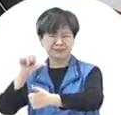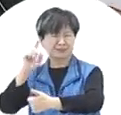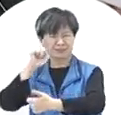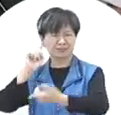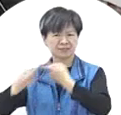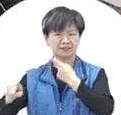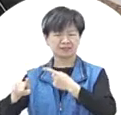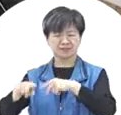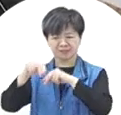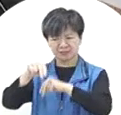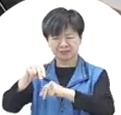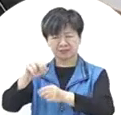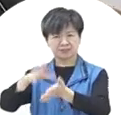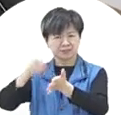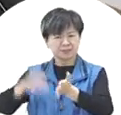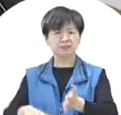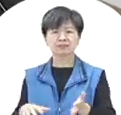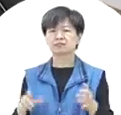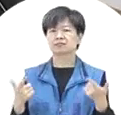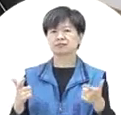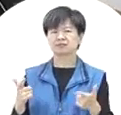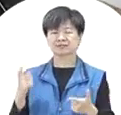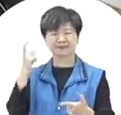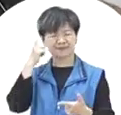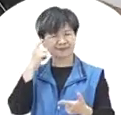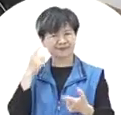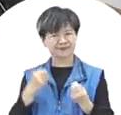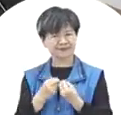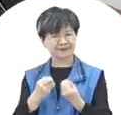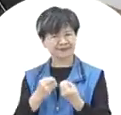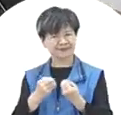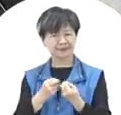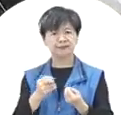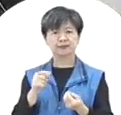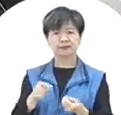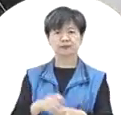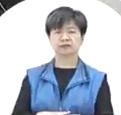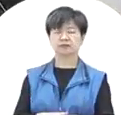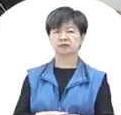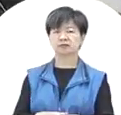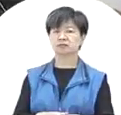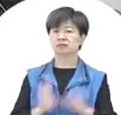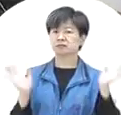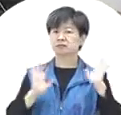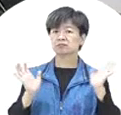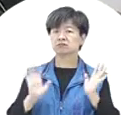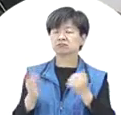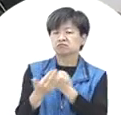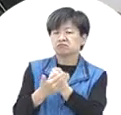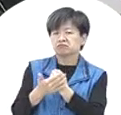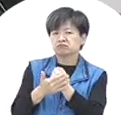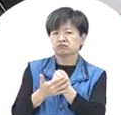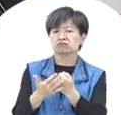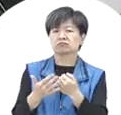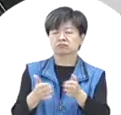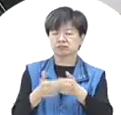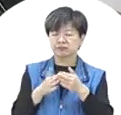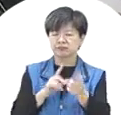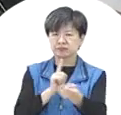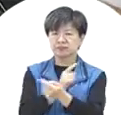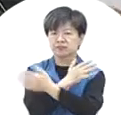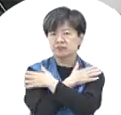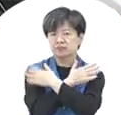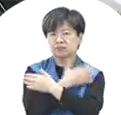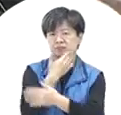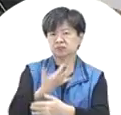消合约的方式，我们要想一个办法是怎么样不会伤到我们的孩子，保障我们幼童的权益